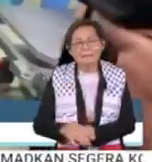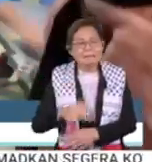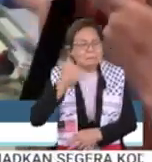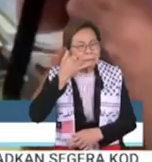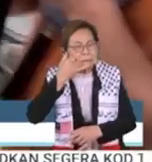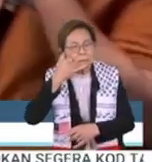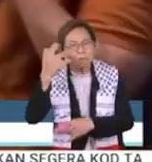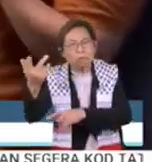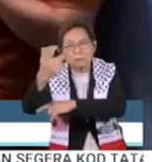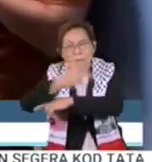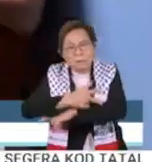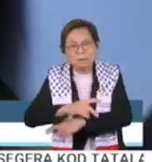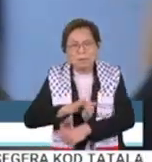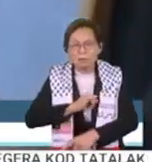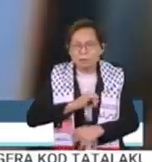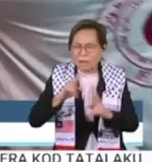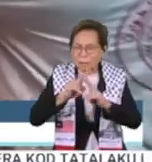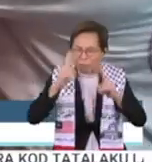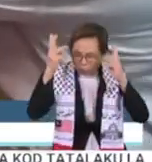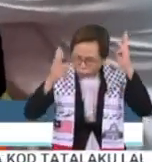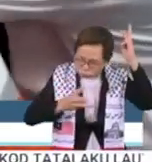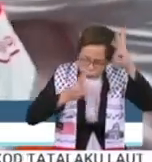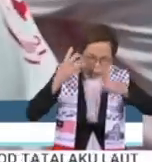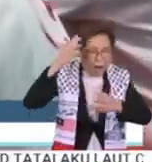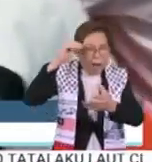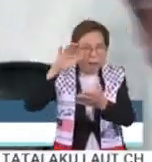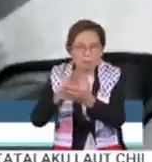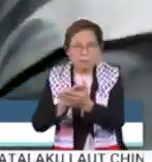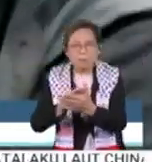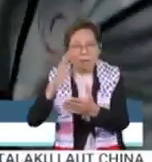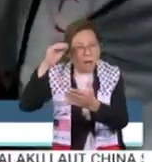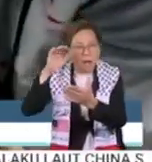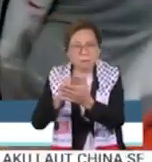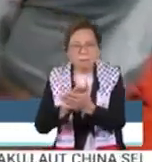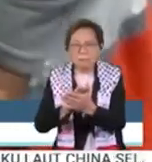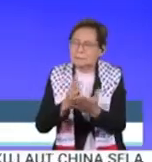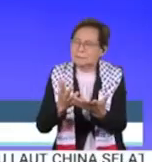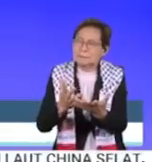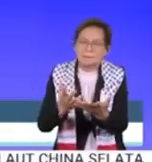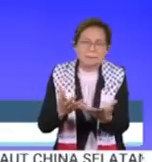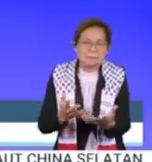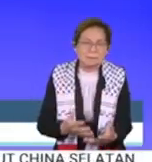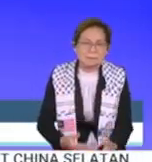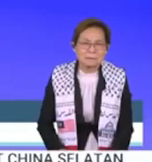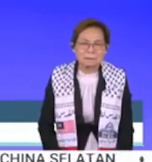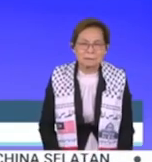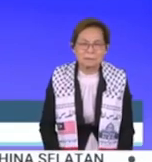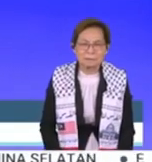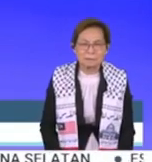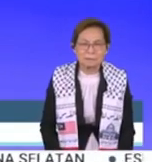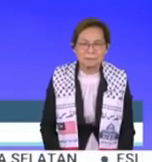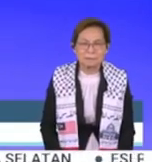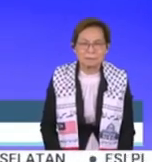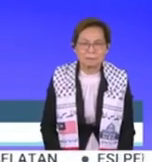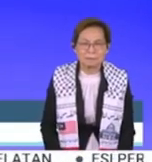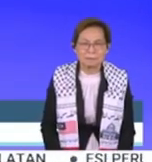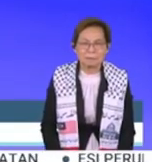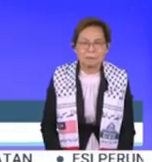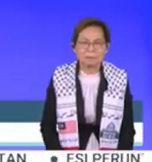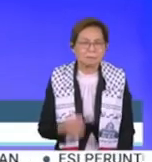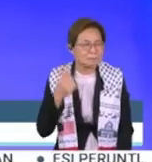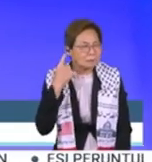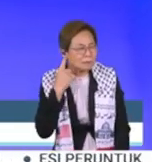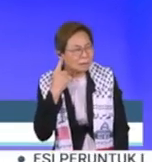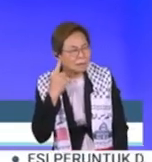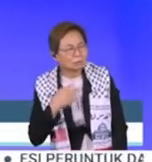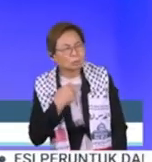merasa teramat merisau. Saya cakap dengan suami, saya tak boleh tahan dah. Kata kan. Ya. Bila dengar